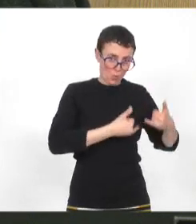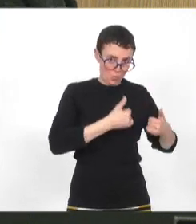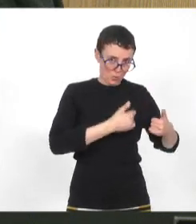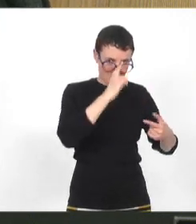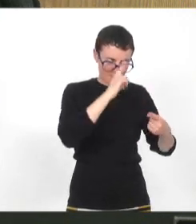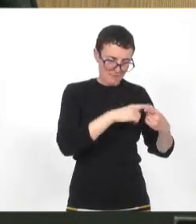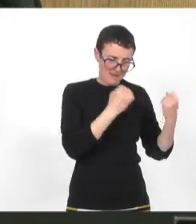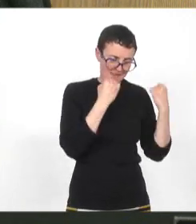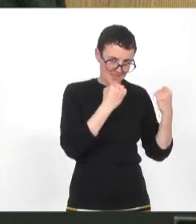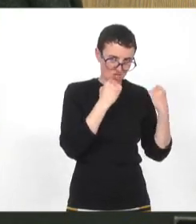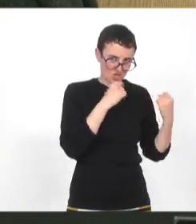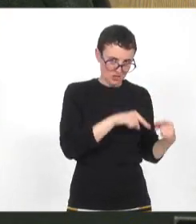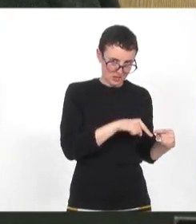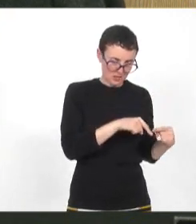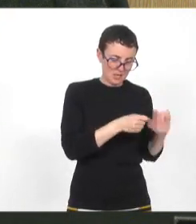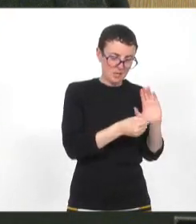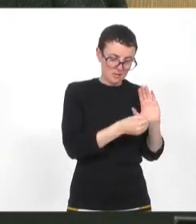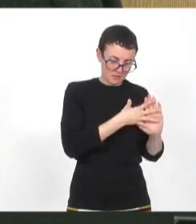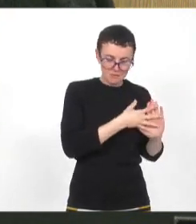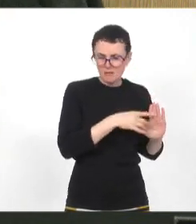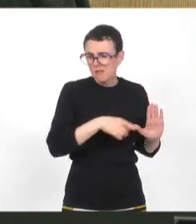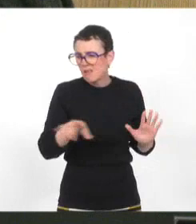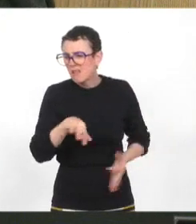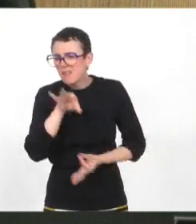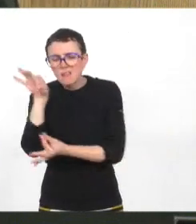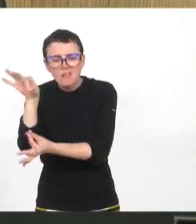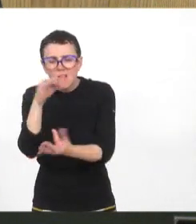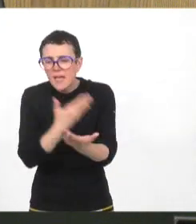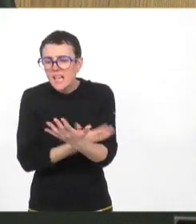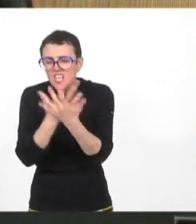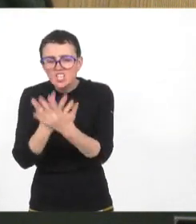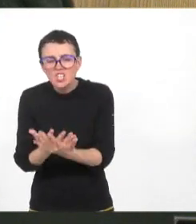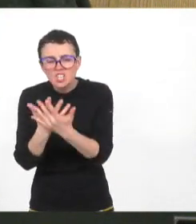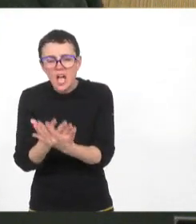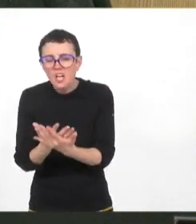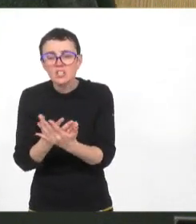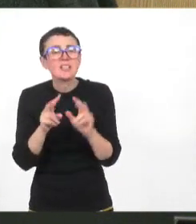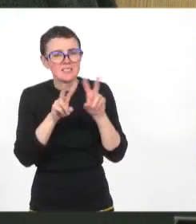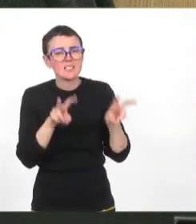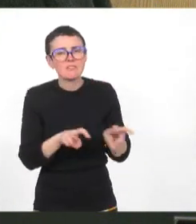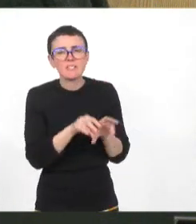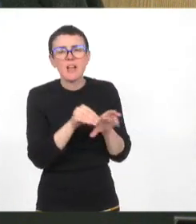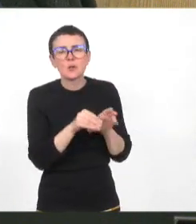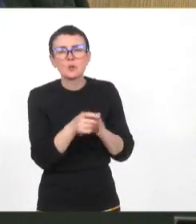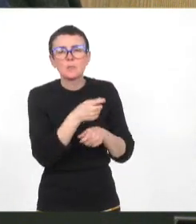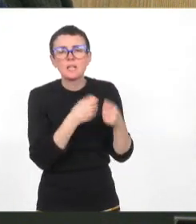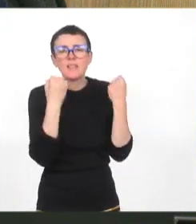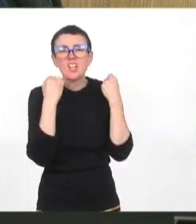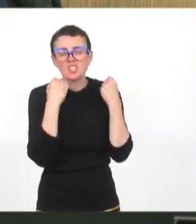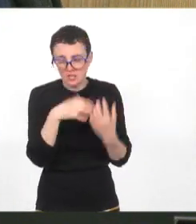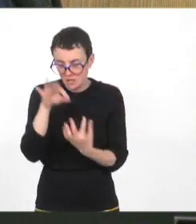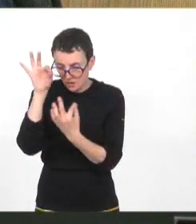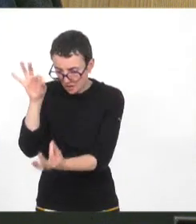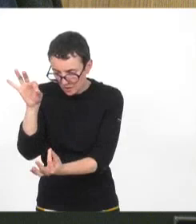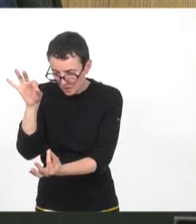qui respectent les prescriptions techniques imposées dans le cadre du dispositif des certificats d'économie d'énergie. Dans la formule actuelle,